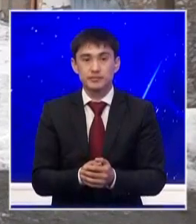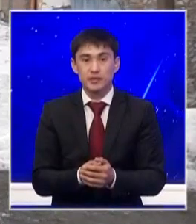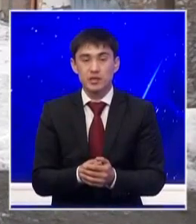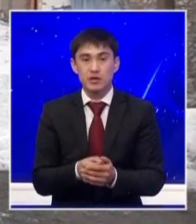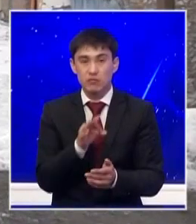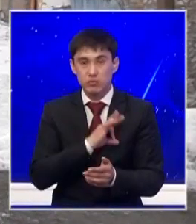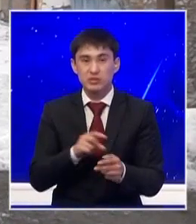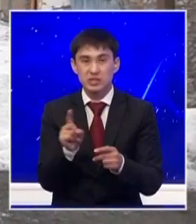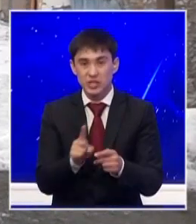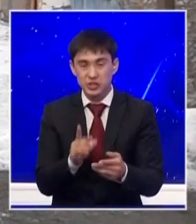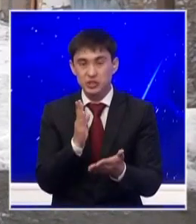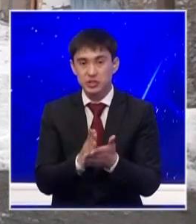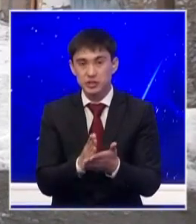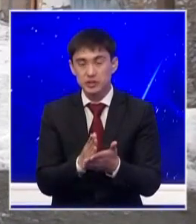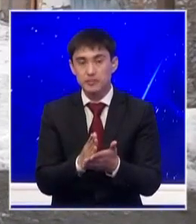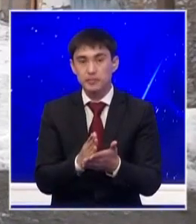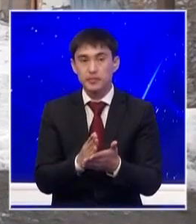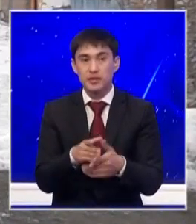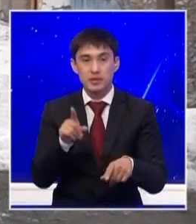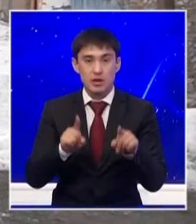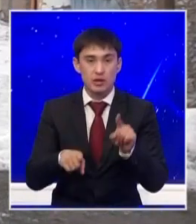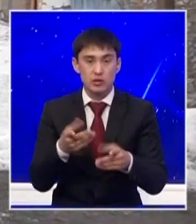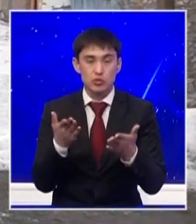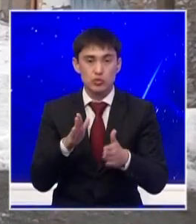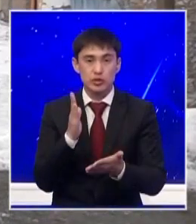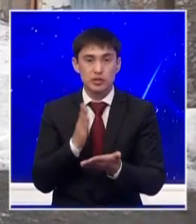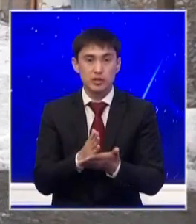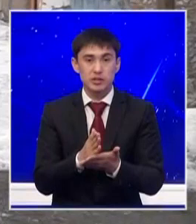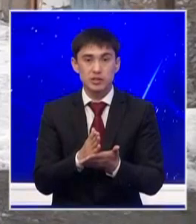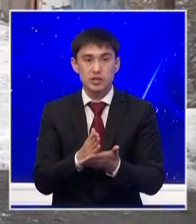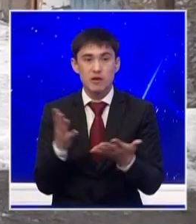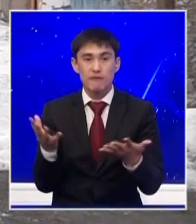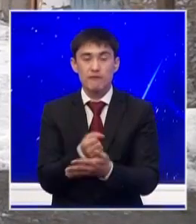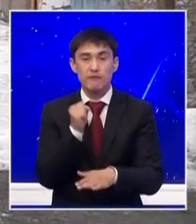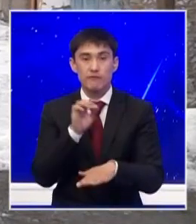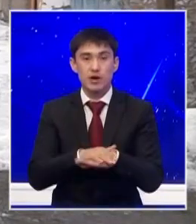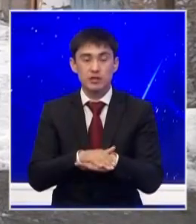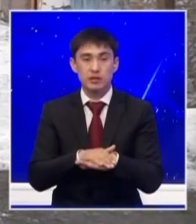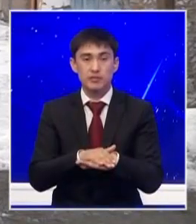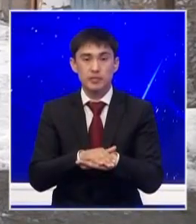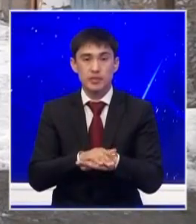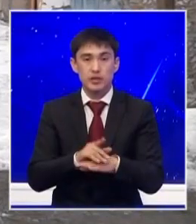эксплуатируются с трещинами некоторых случаях является факты